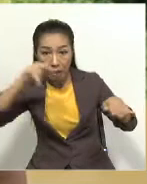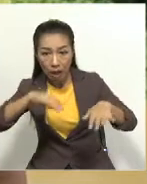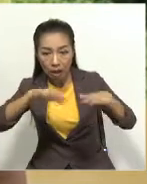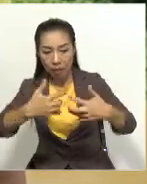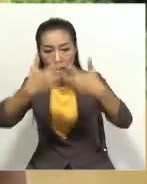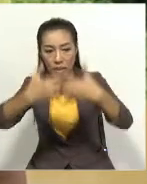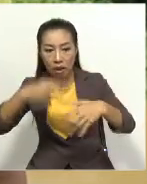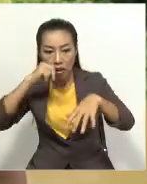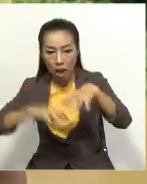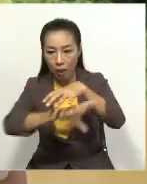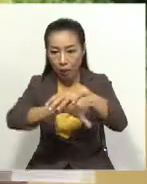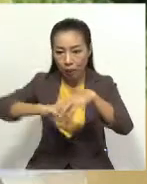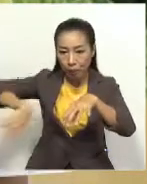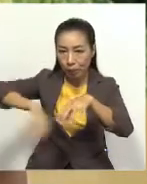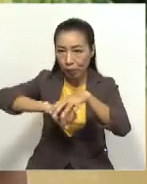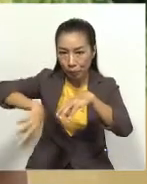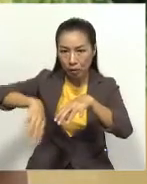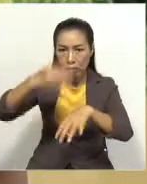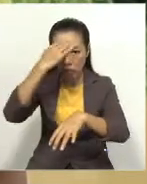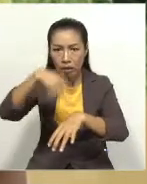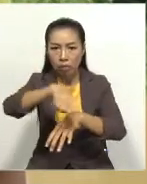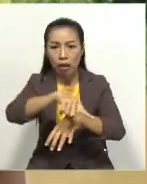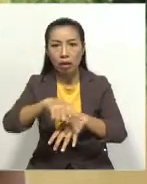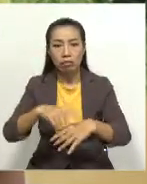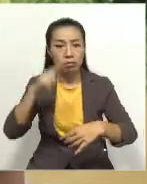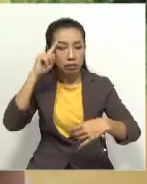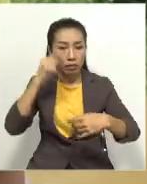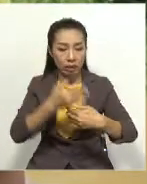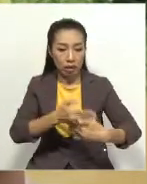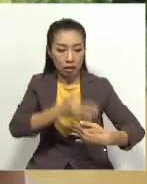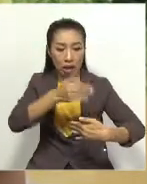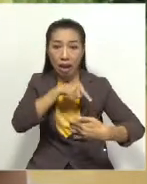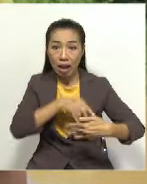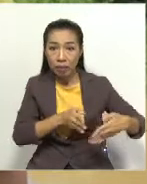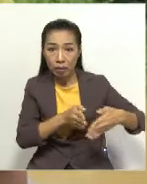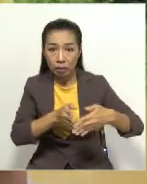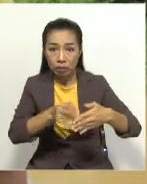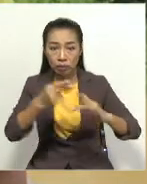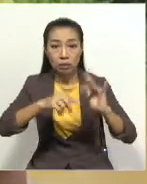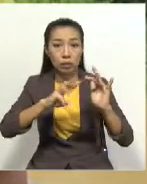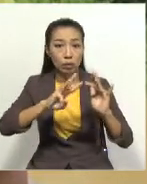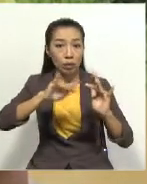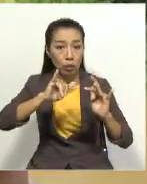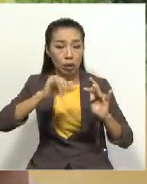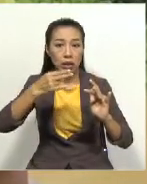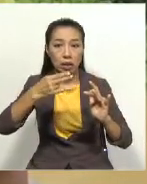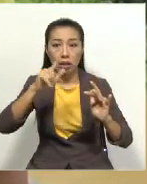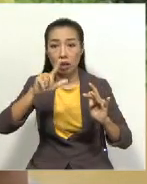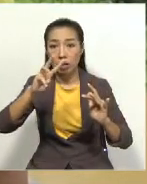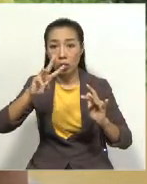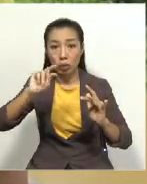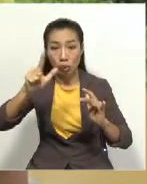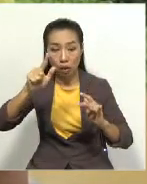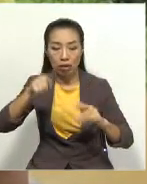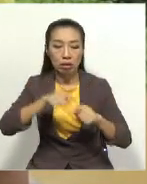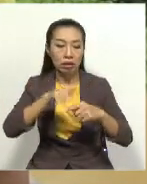ฉะนั้นเนี่ยก็อาจจะมีผลกระทบจากการที่น้ำจากห้วยหลวงเนี่ยก็ไหลลงมาพอมาปะทะ